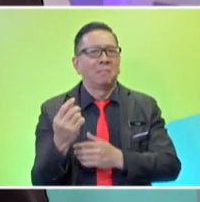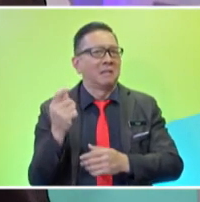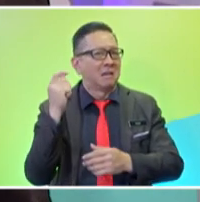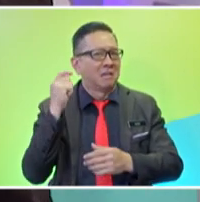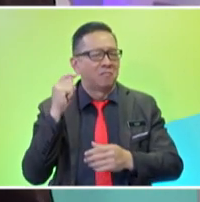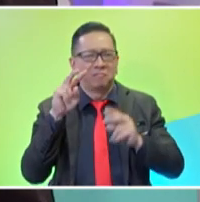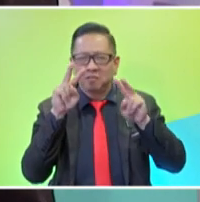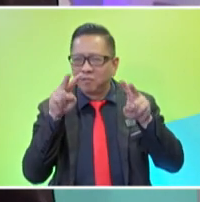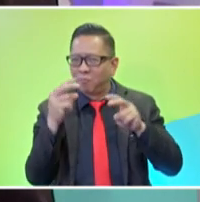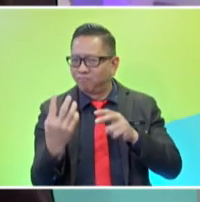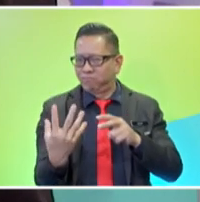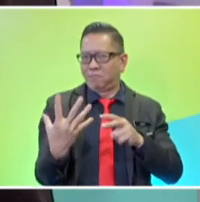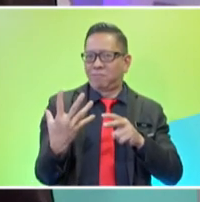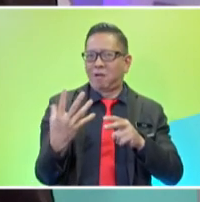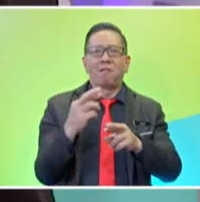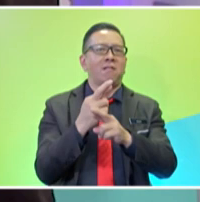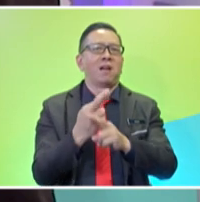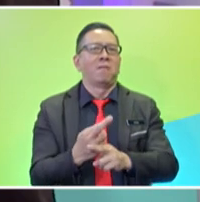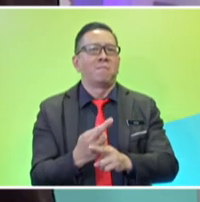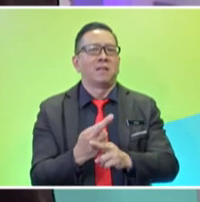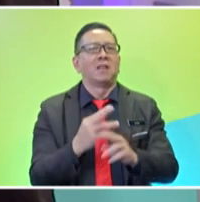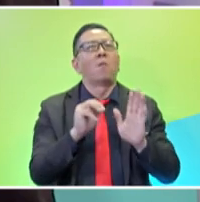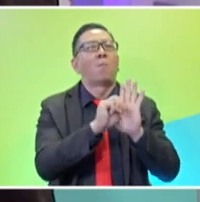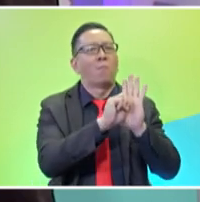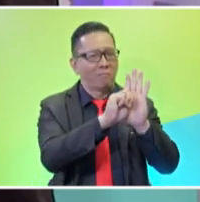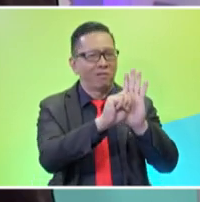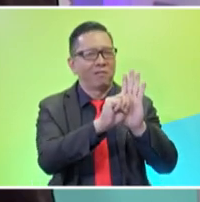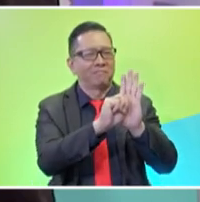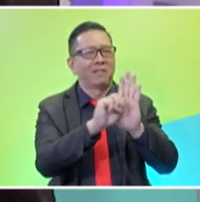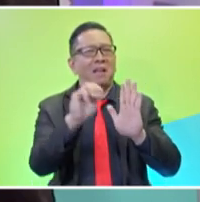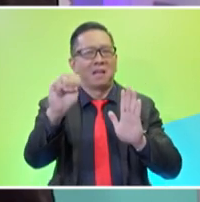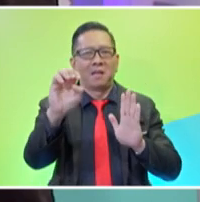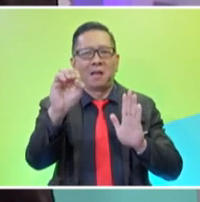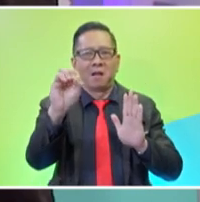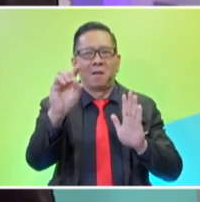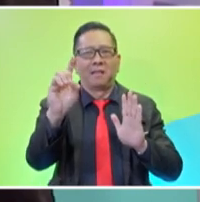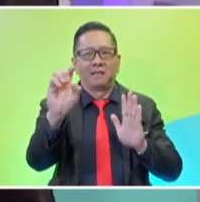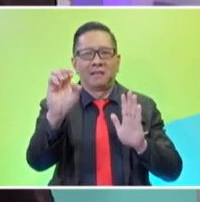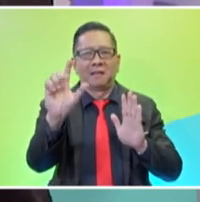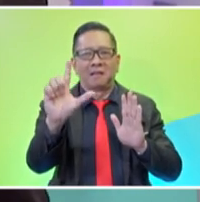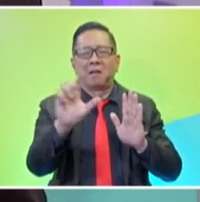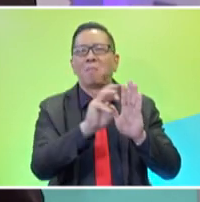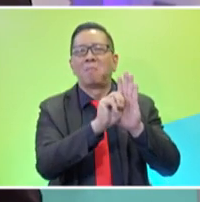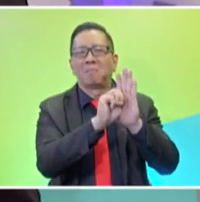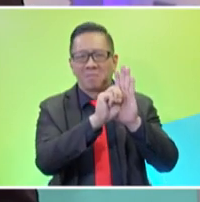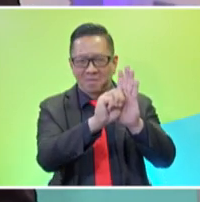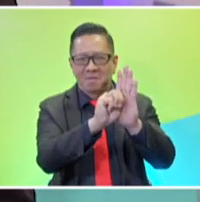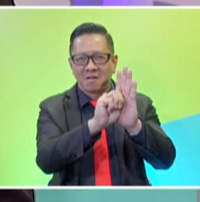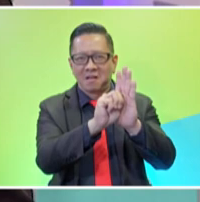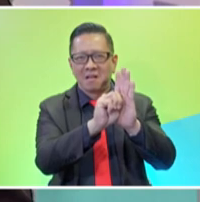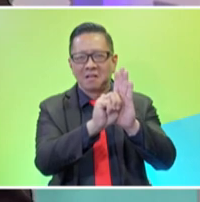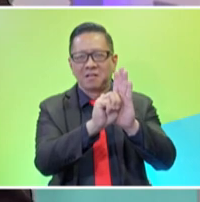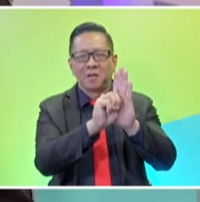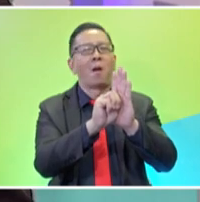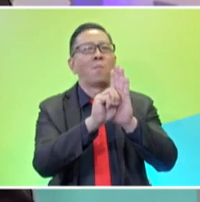tengok tadi resmi sunah itu adalah satu modem ya satu model mananya Kalau kita buat gini peresmian